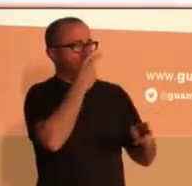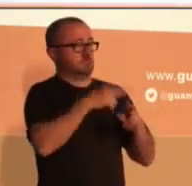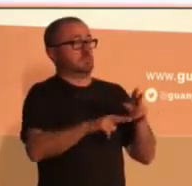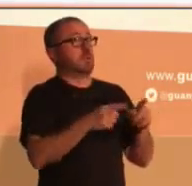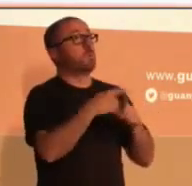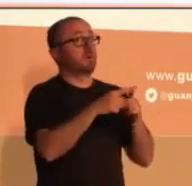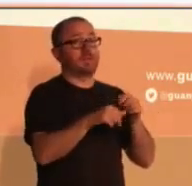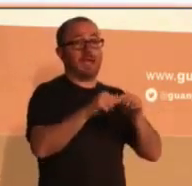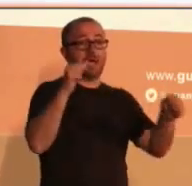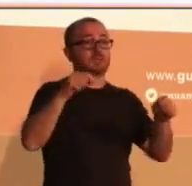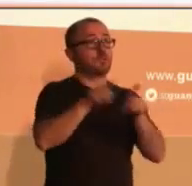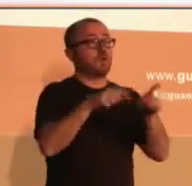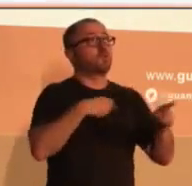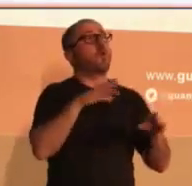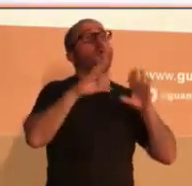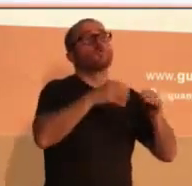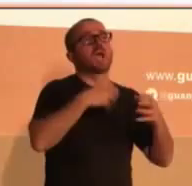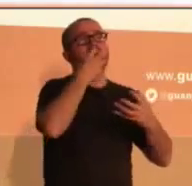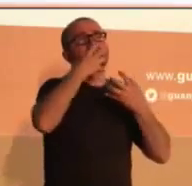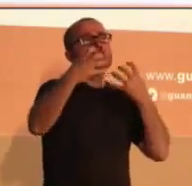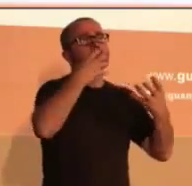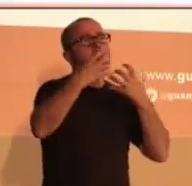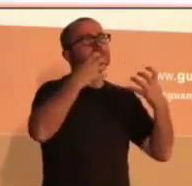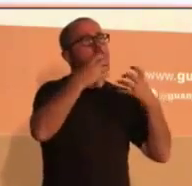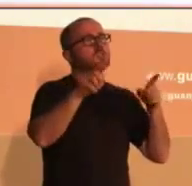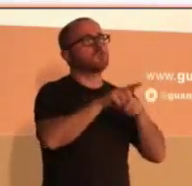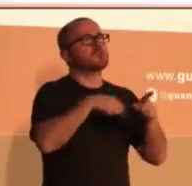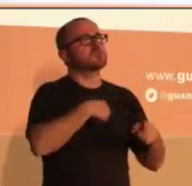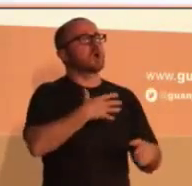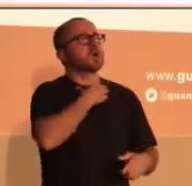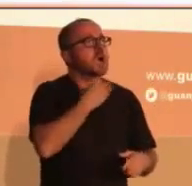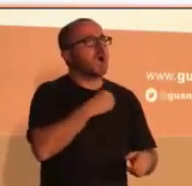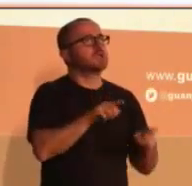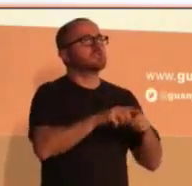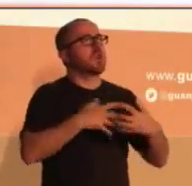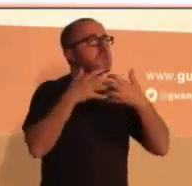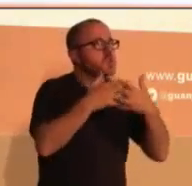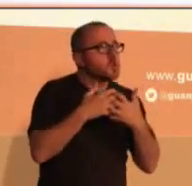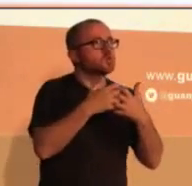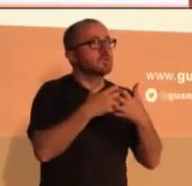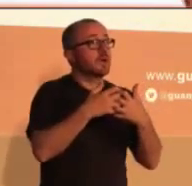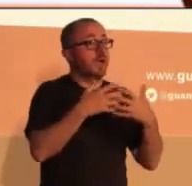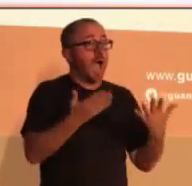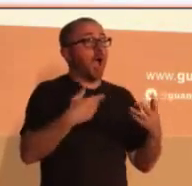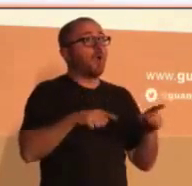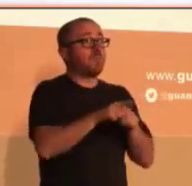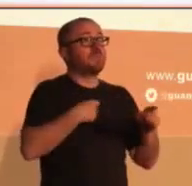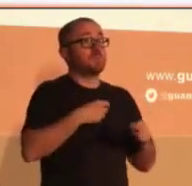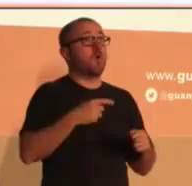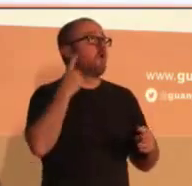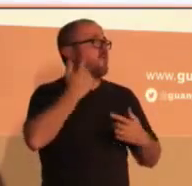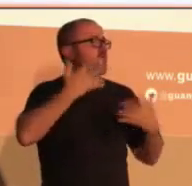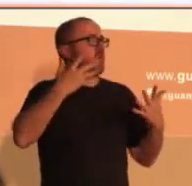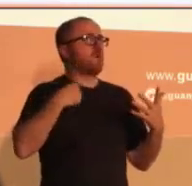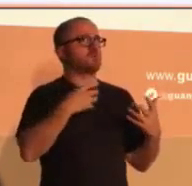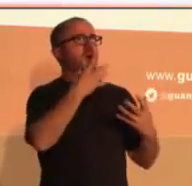feien servir el crit, que és el símbol de l'empoderament, i és una enorme victòria que aquest símbol, que aquest crit s'hagi extès i que